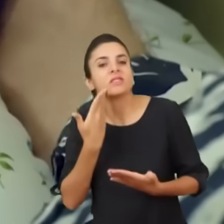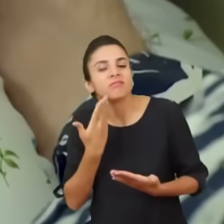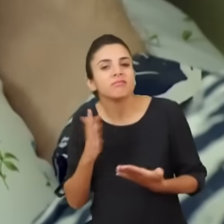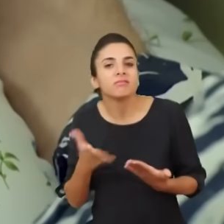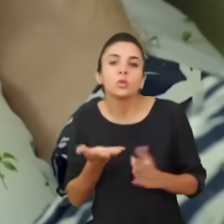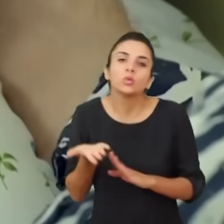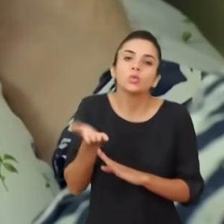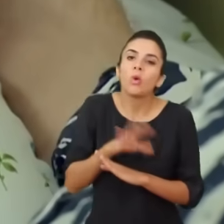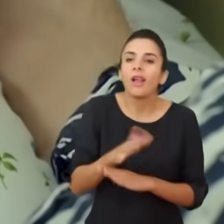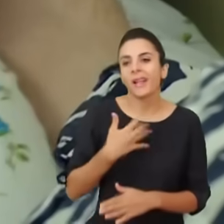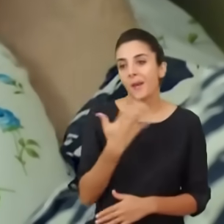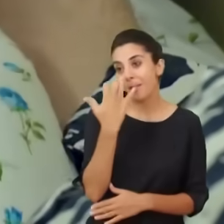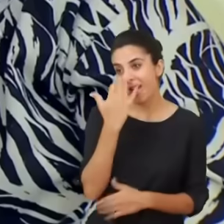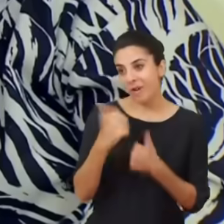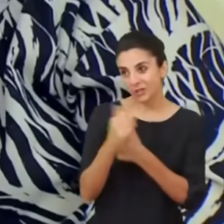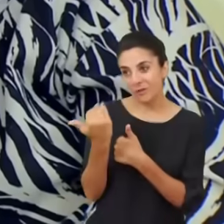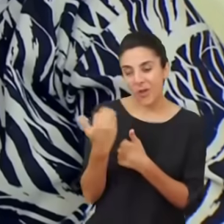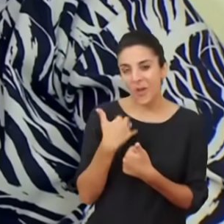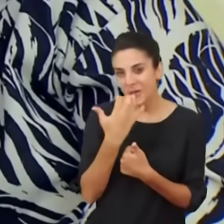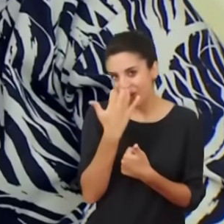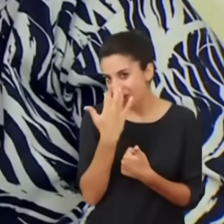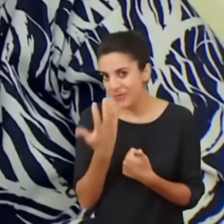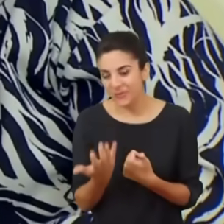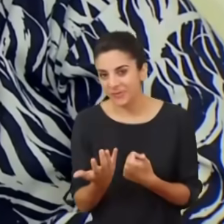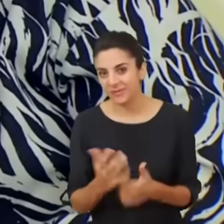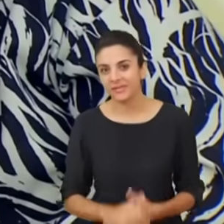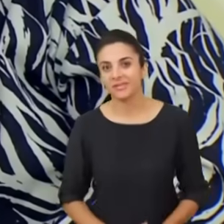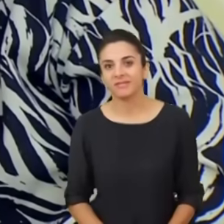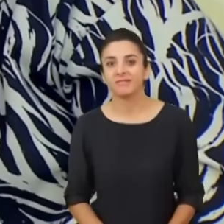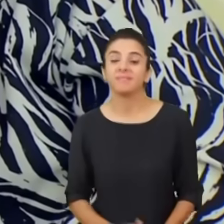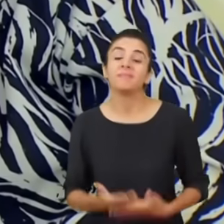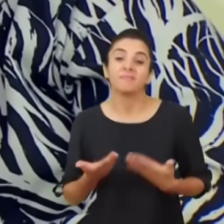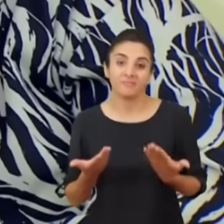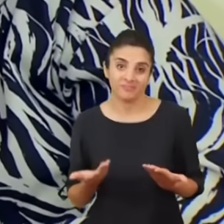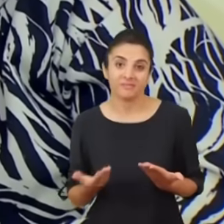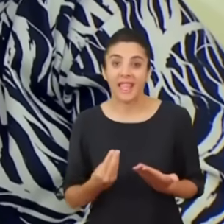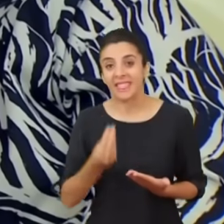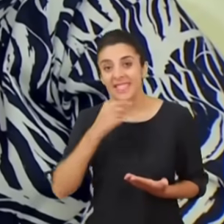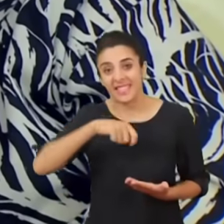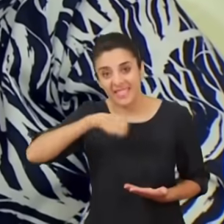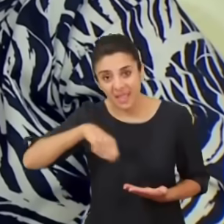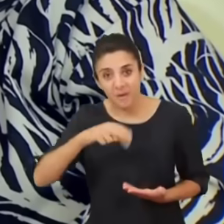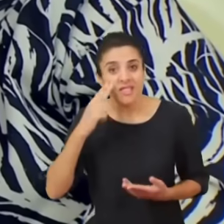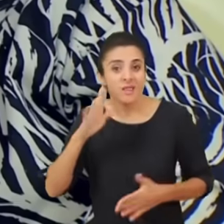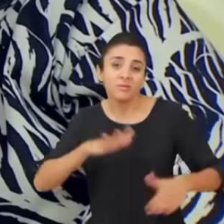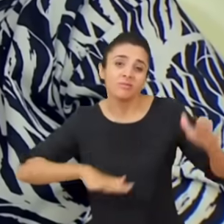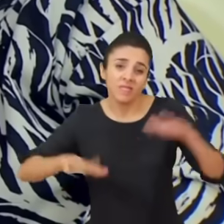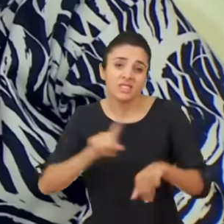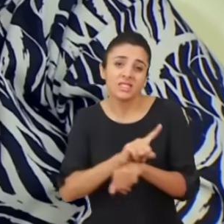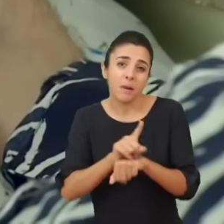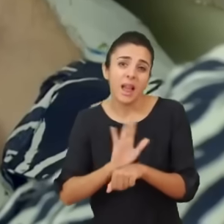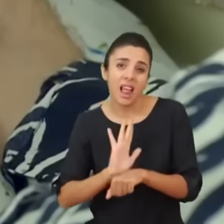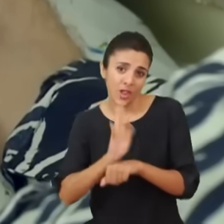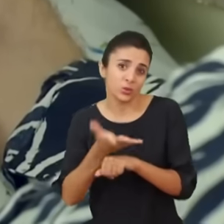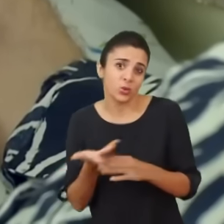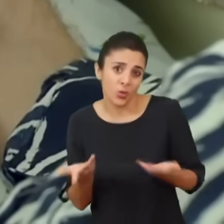Sonra da seni beklerim kocacığım. Zaten yemekti işte, temizlikti falan derken vakit çabuk